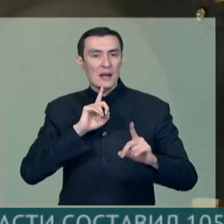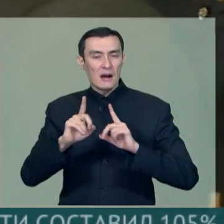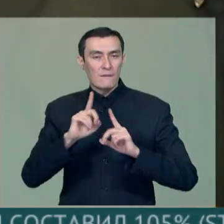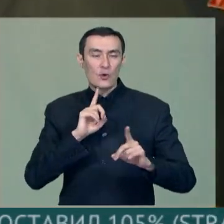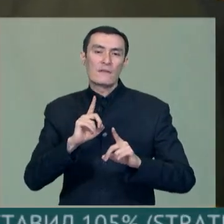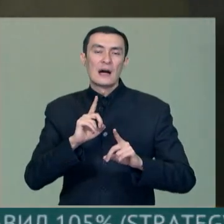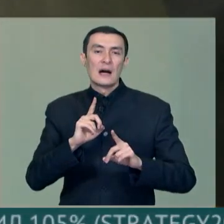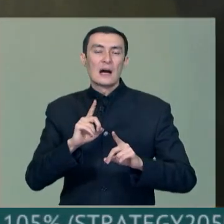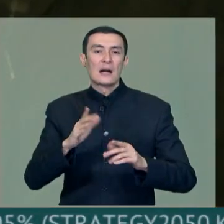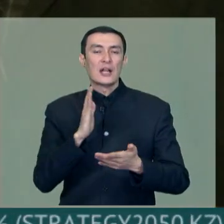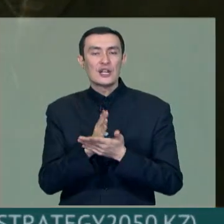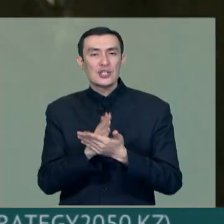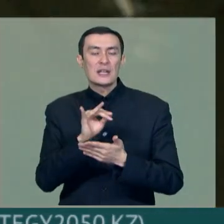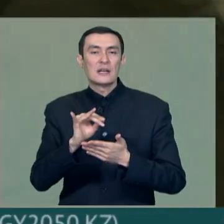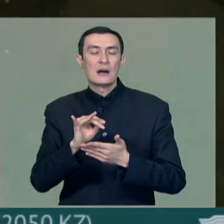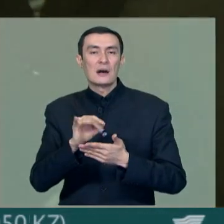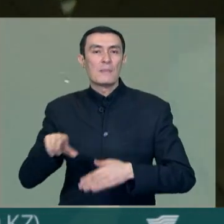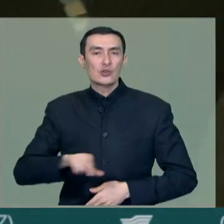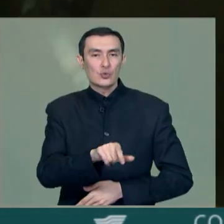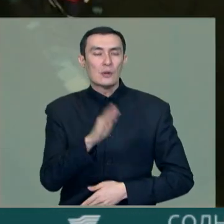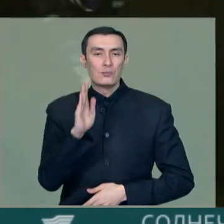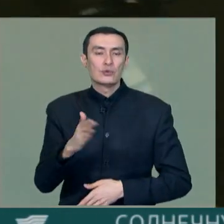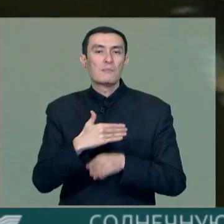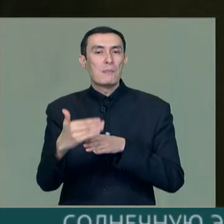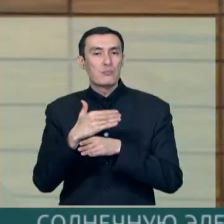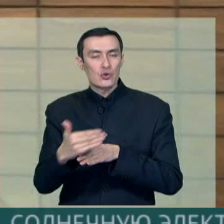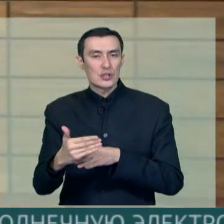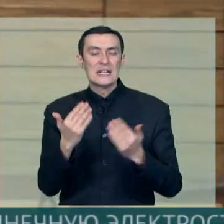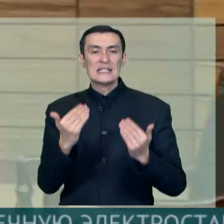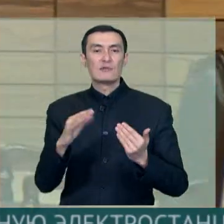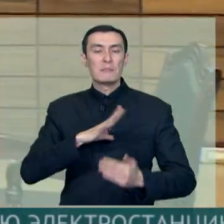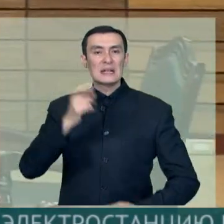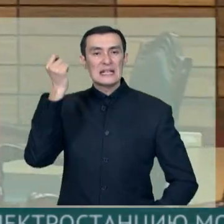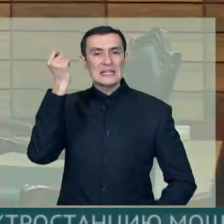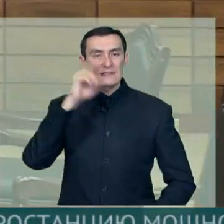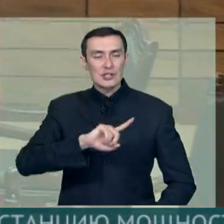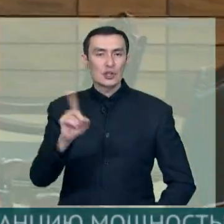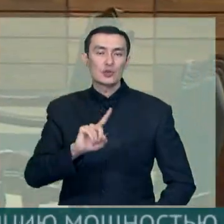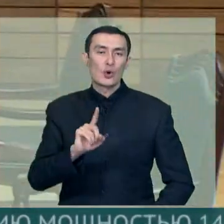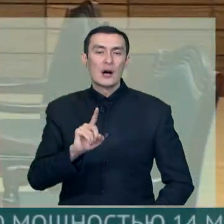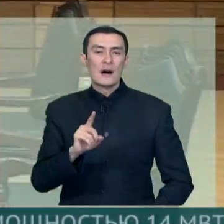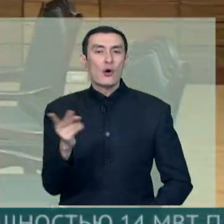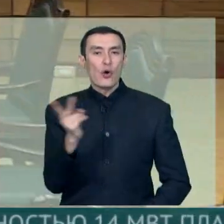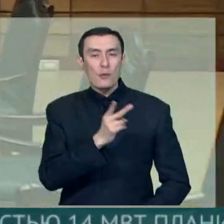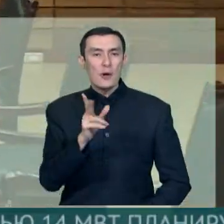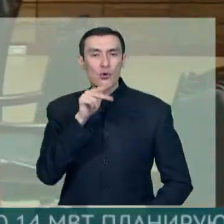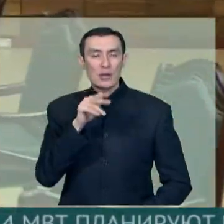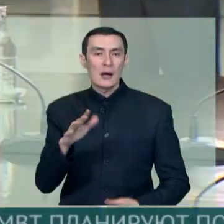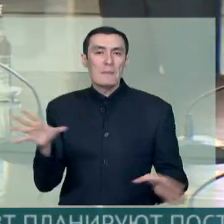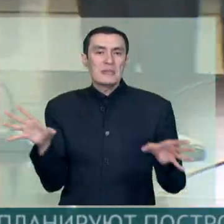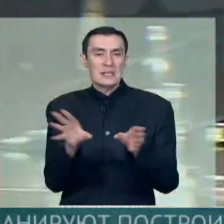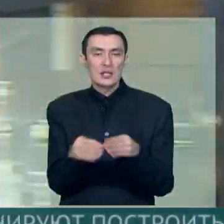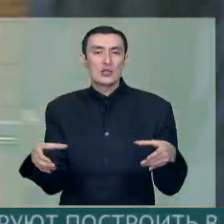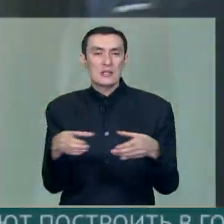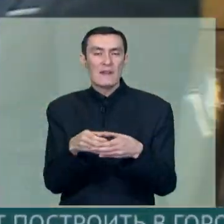относительно размещения и маршрута спортсменов пройдут позднее. Сегодня стало известно, что Сеул и Пхеньян планируют объединить